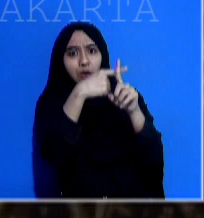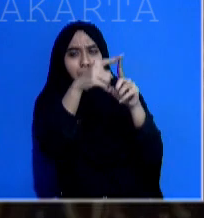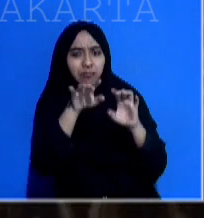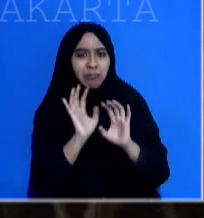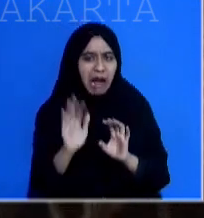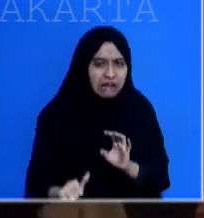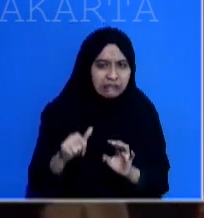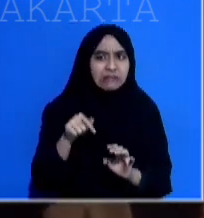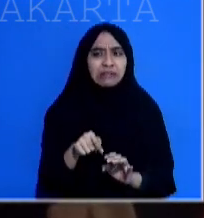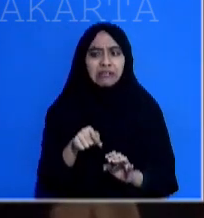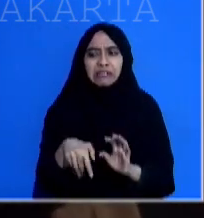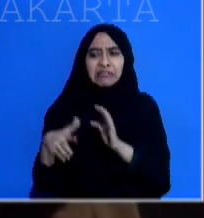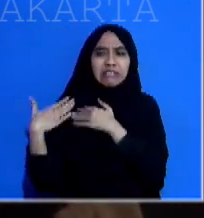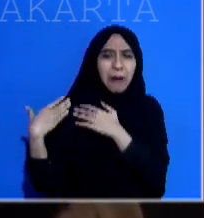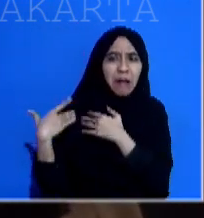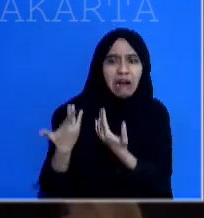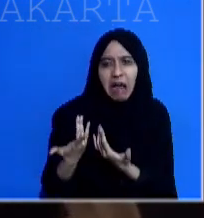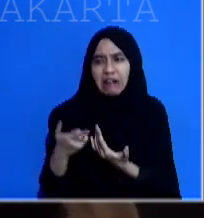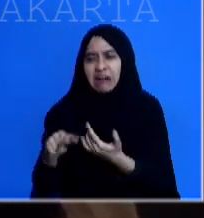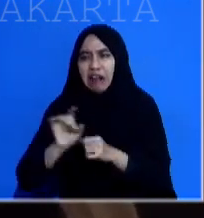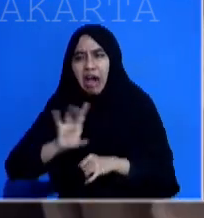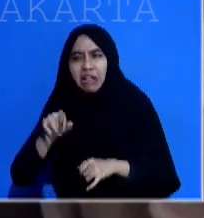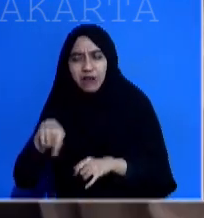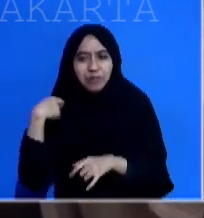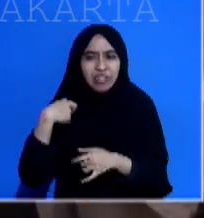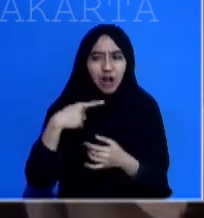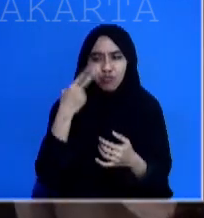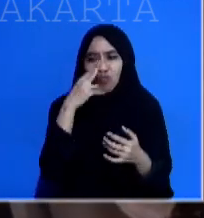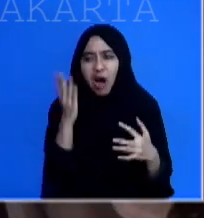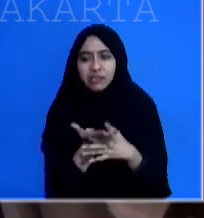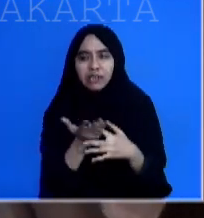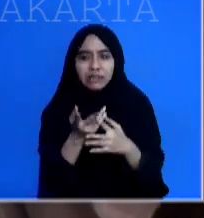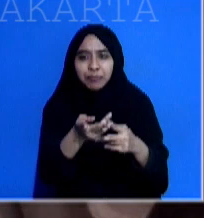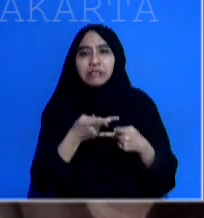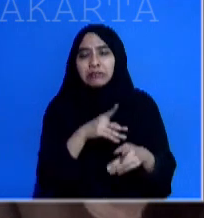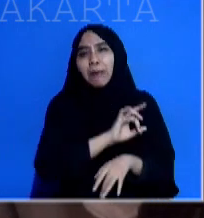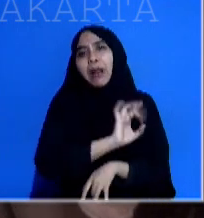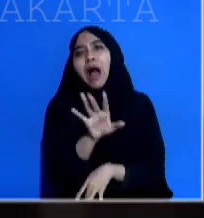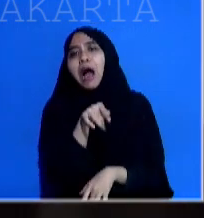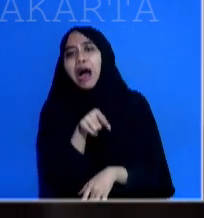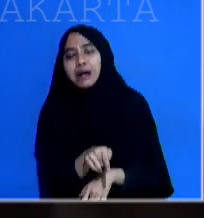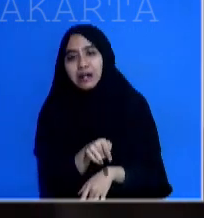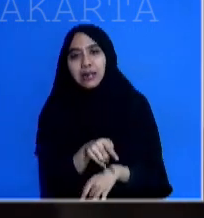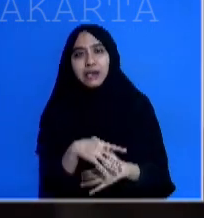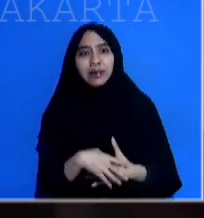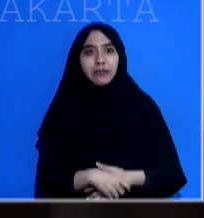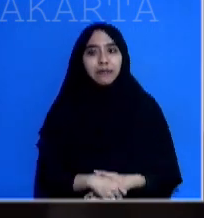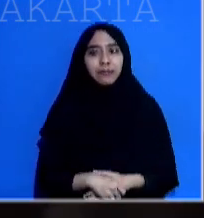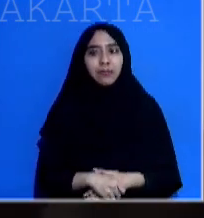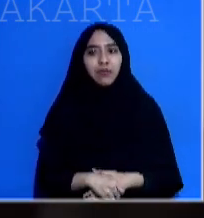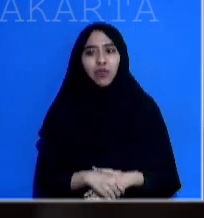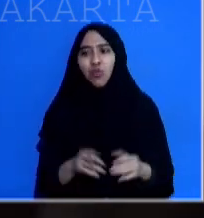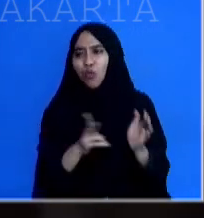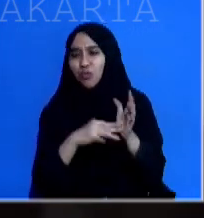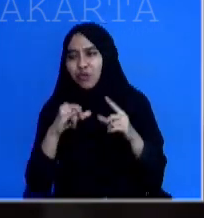menggunakan objek jaminan vidusia tersebut untuk mengakses pinjaman atau pembiayaan ke bank lain menurutnya notaris